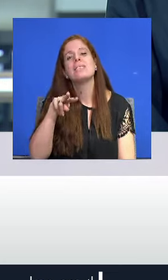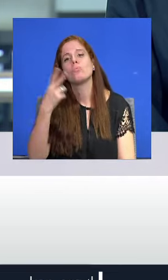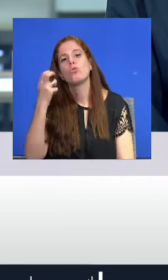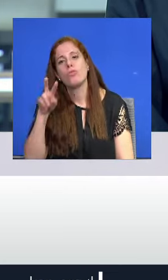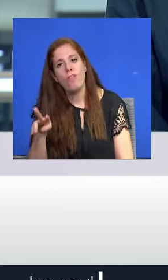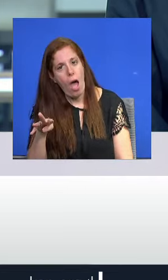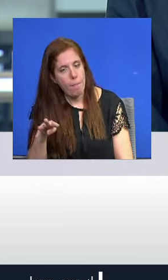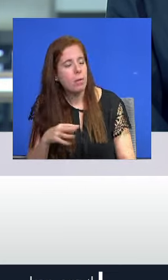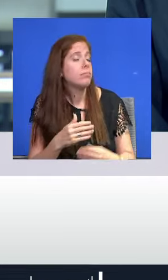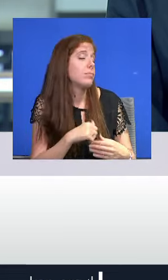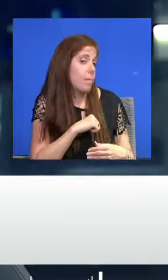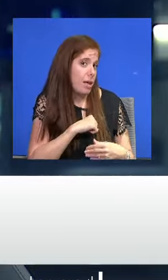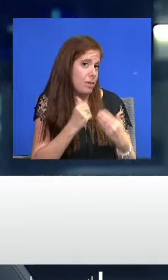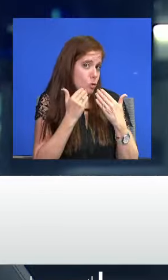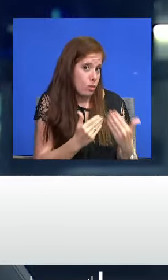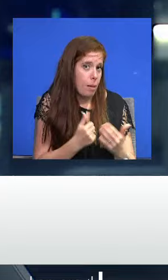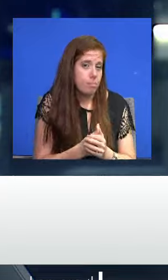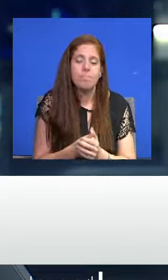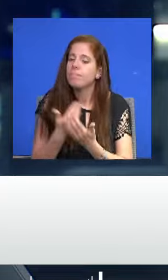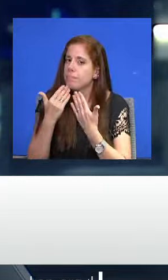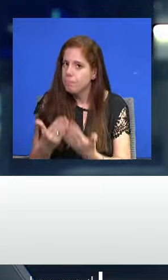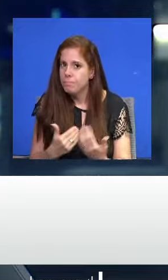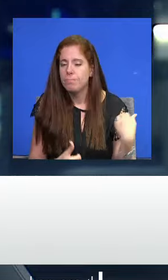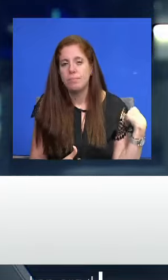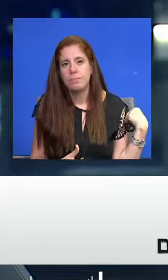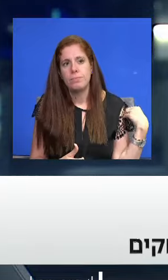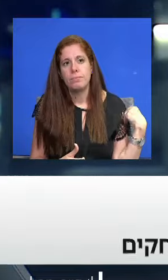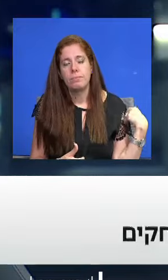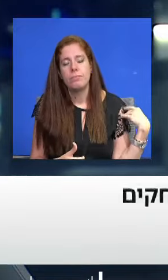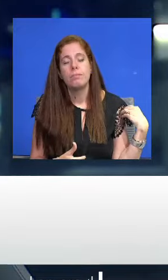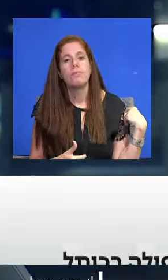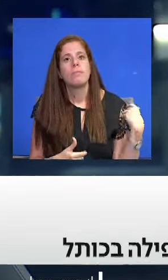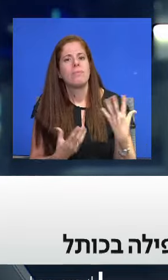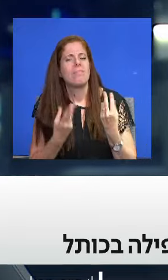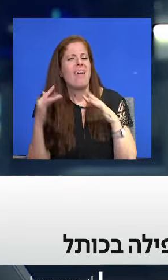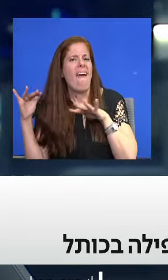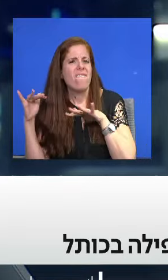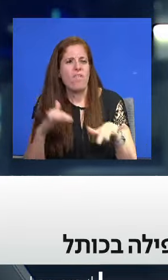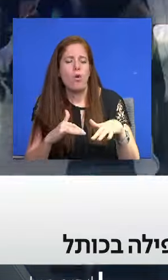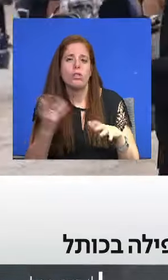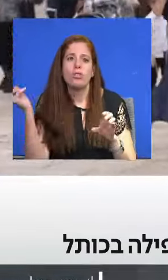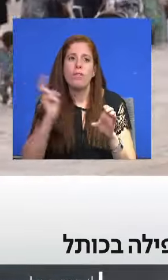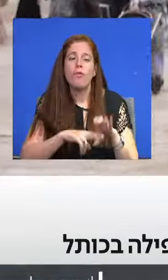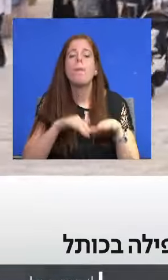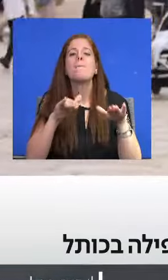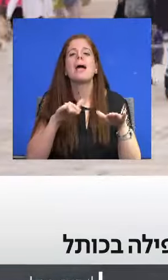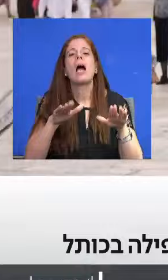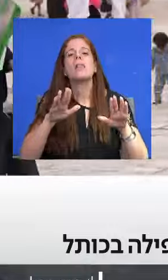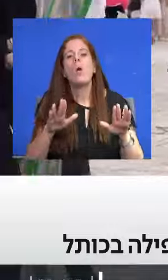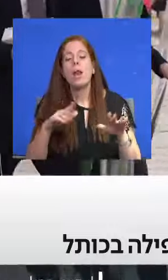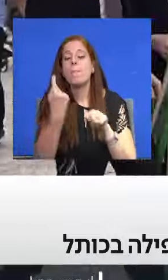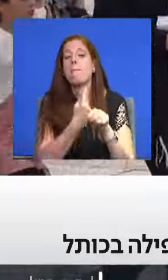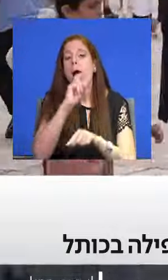מקרה. תודה, יואב. תודה רבה. רבבות השתתפו הבוקר בברכת הכהנים בפעם השנייה בחול המועד.